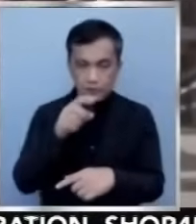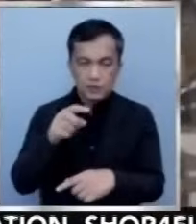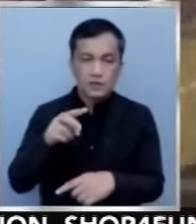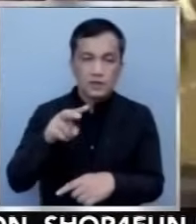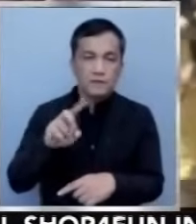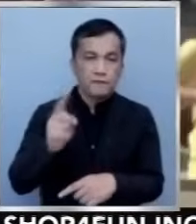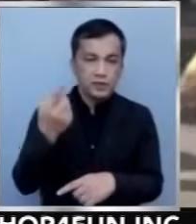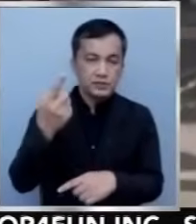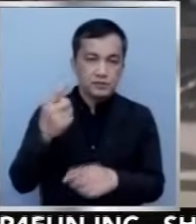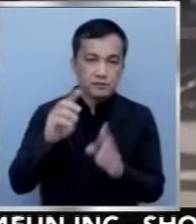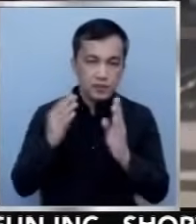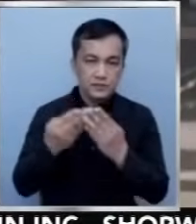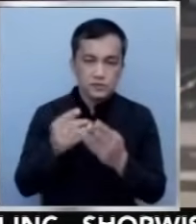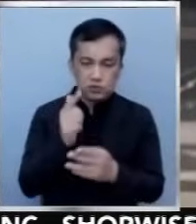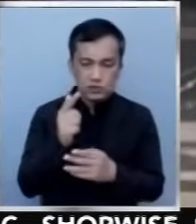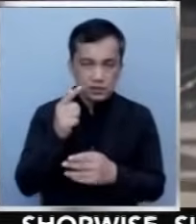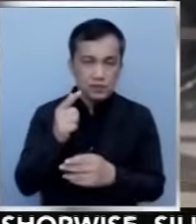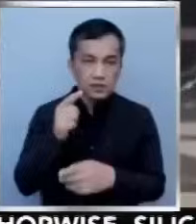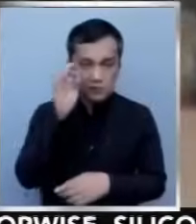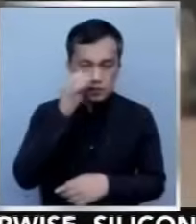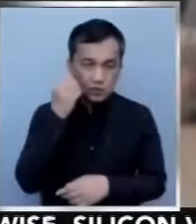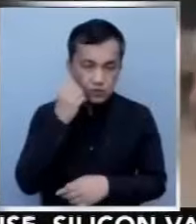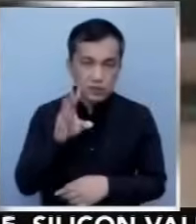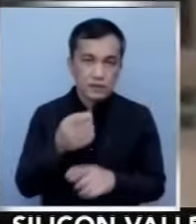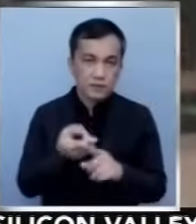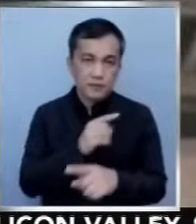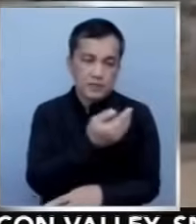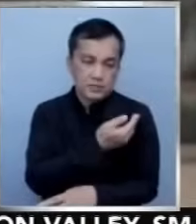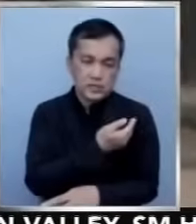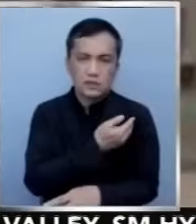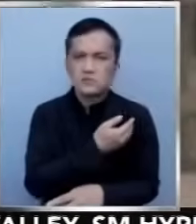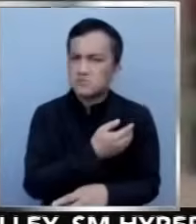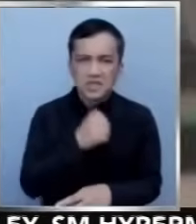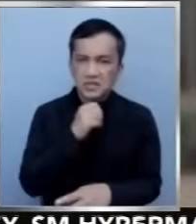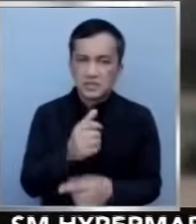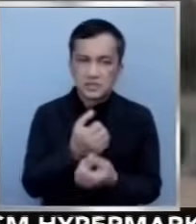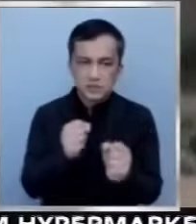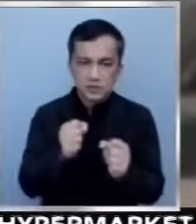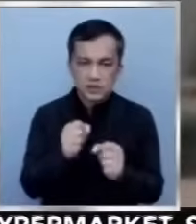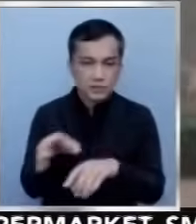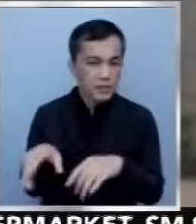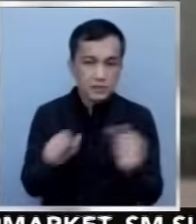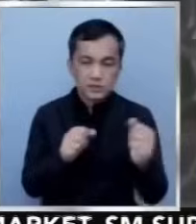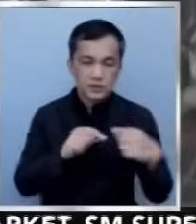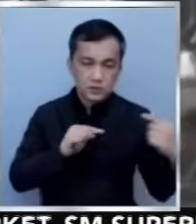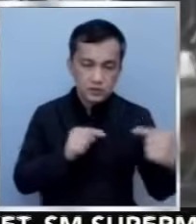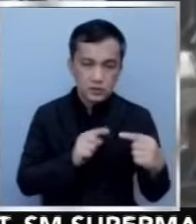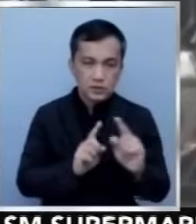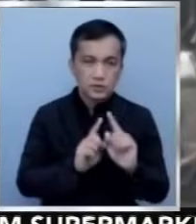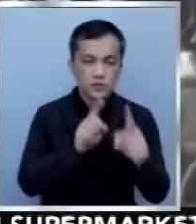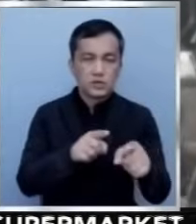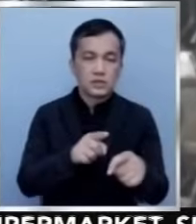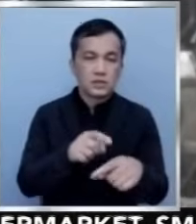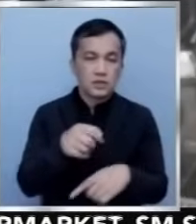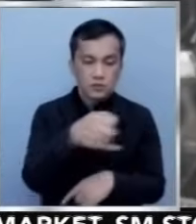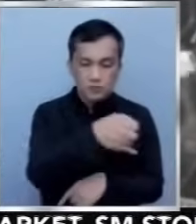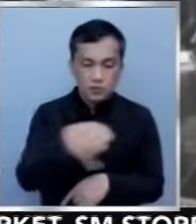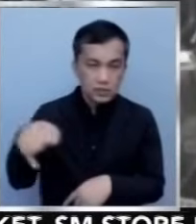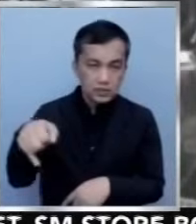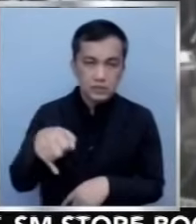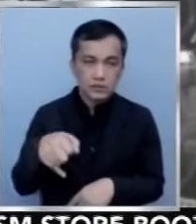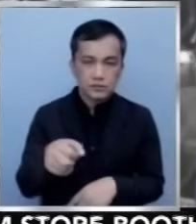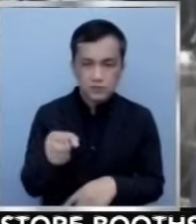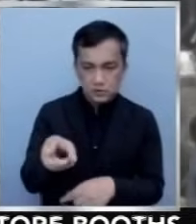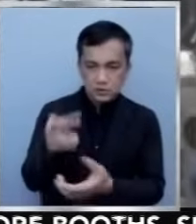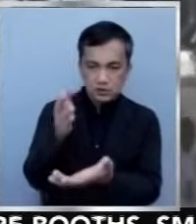na magpaparepatriate mula sa Gaza. Pero dahil hindi raw ligtas ang paglikas ng mga sugatan patungong Rafah border crossing, pinatigil muna ng